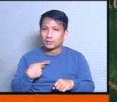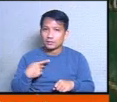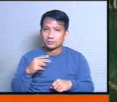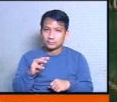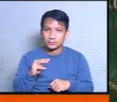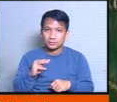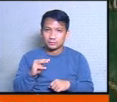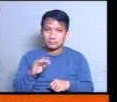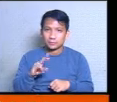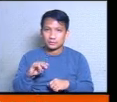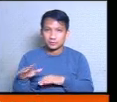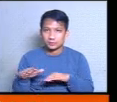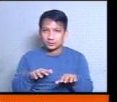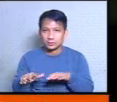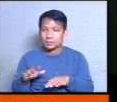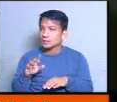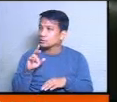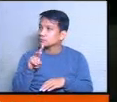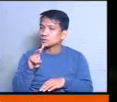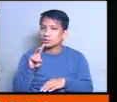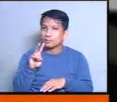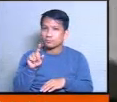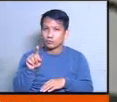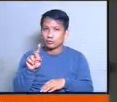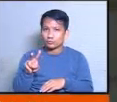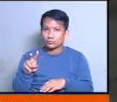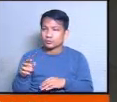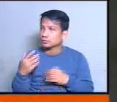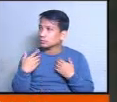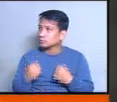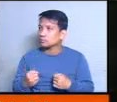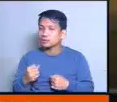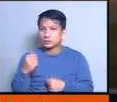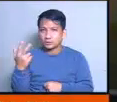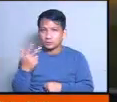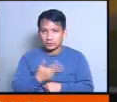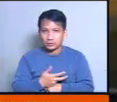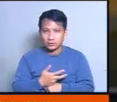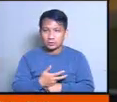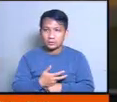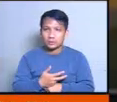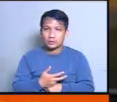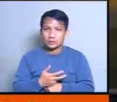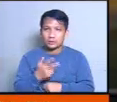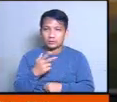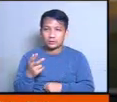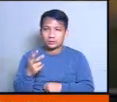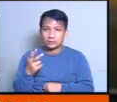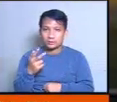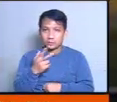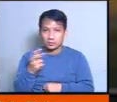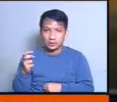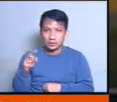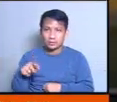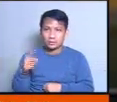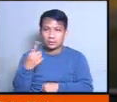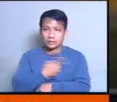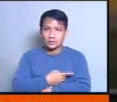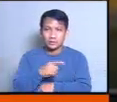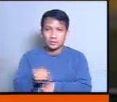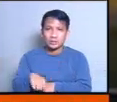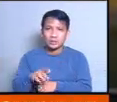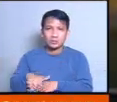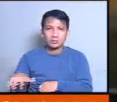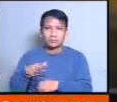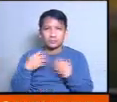magnitude 7.2 na lindol. Ngayon, nasa 361 taon na raw mula nang huling gumalaw ang fault at